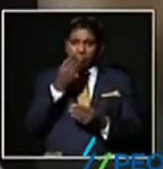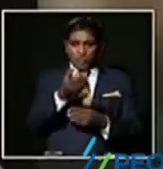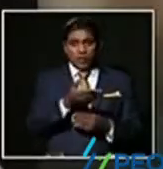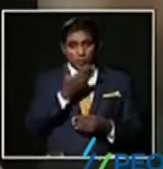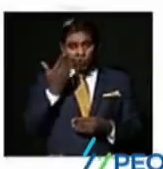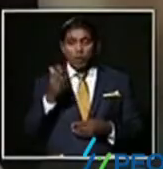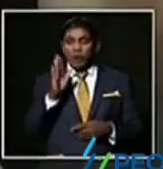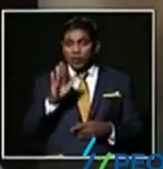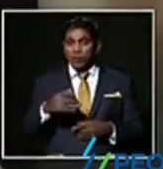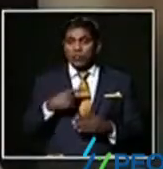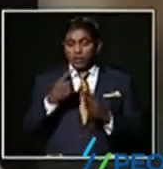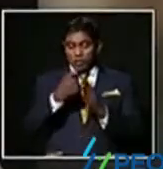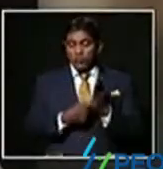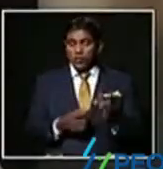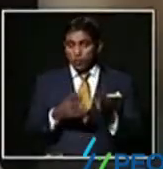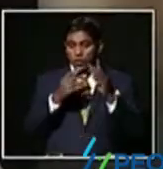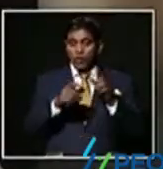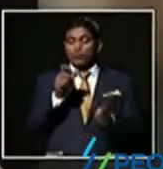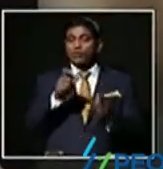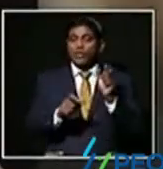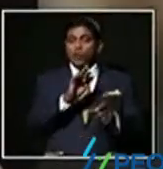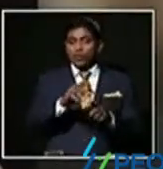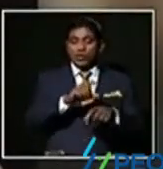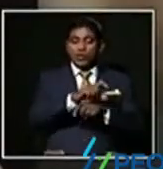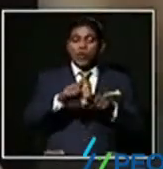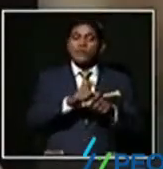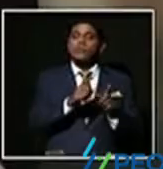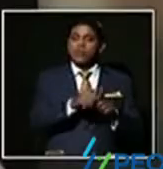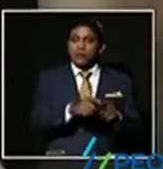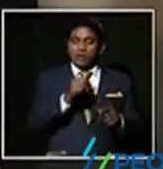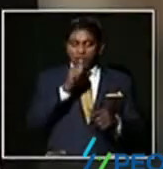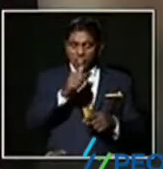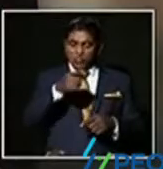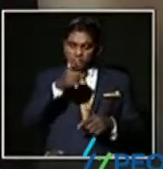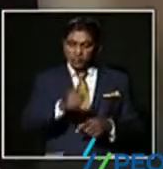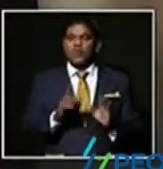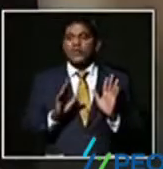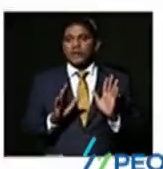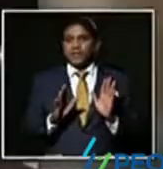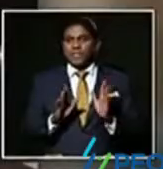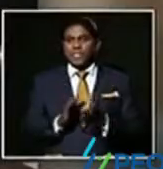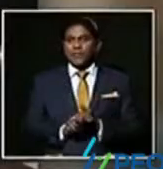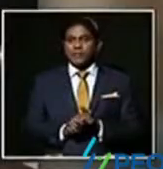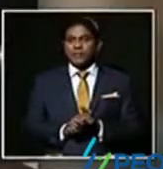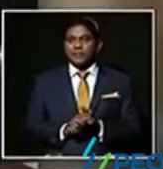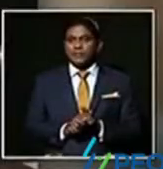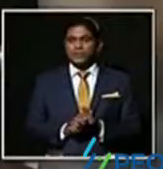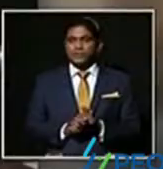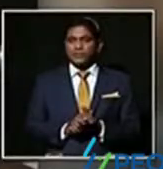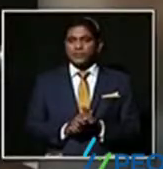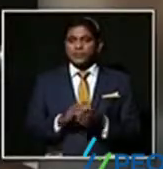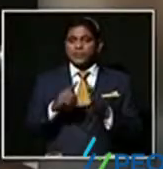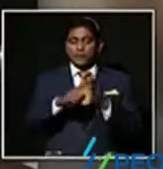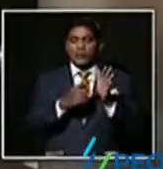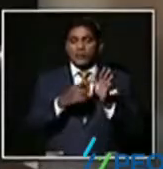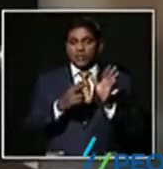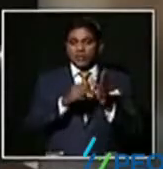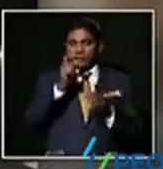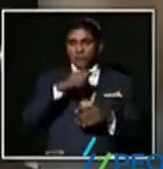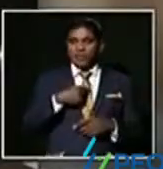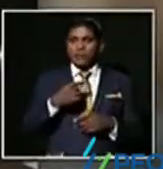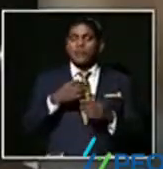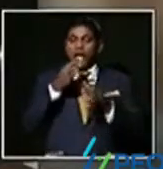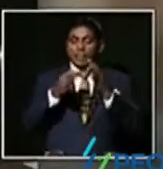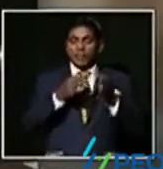නමුත් නීතිය අනුව මහජන උපයෝගීතා කොමිසම තමයි එය සහතික කළ යුතු වන්නේ. කනගරත්නායක මහත්තයා ටිකක් කට වැඩි. ඒකත්